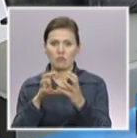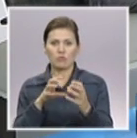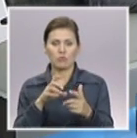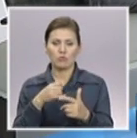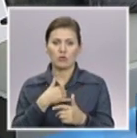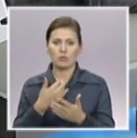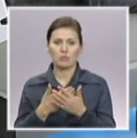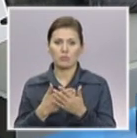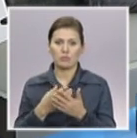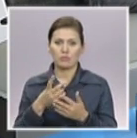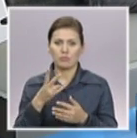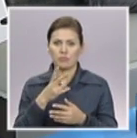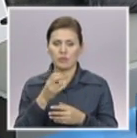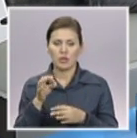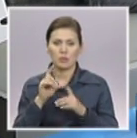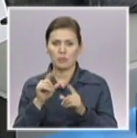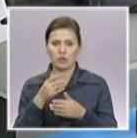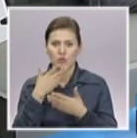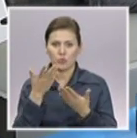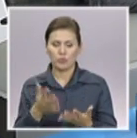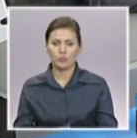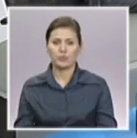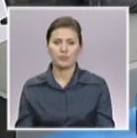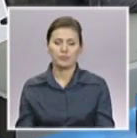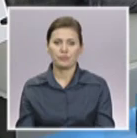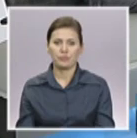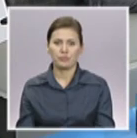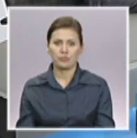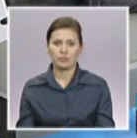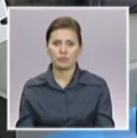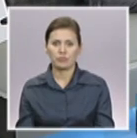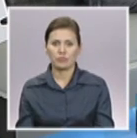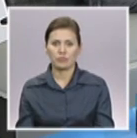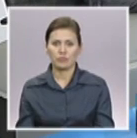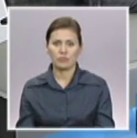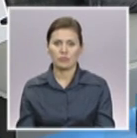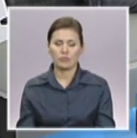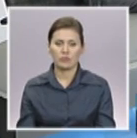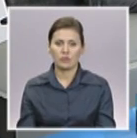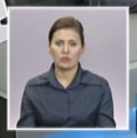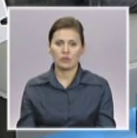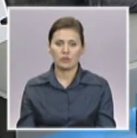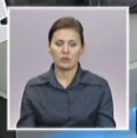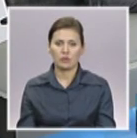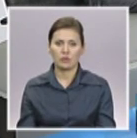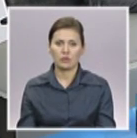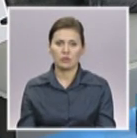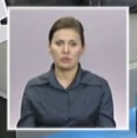нас, например, не проходит. От Роза Бакиева до Райнбека по Альфараби.